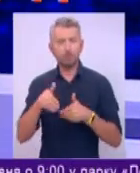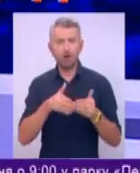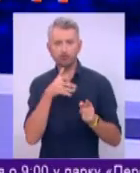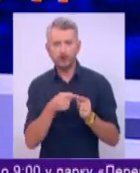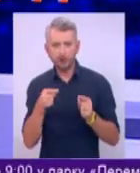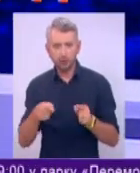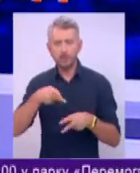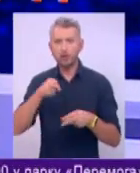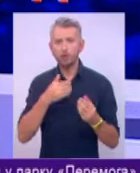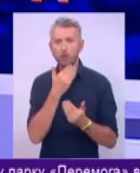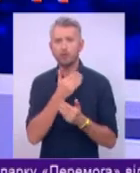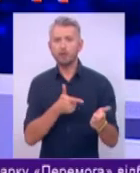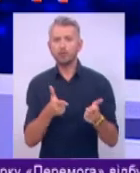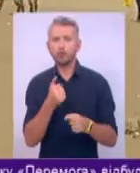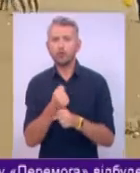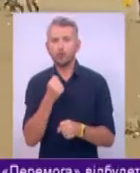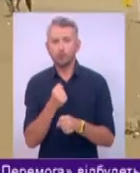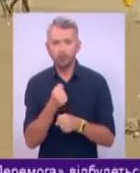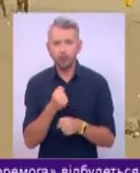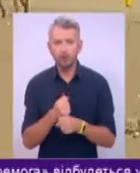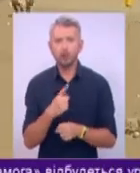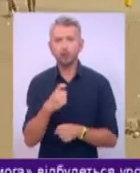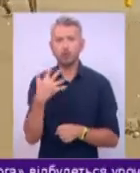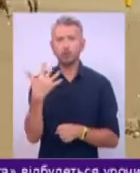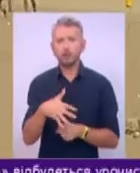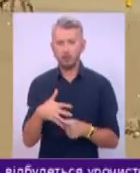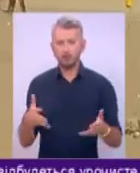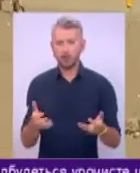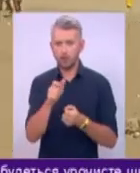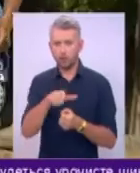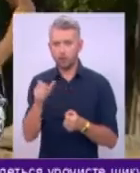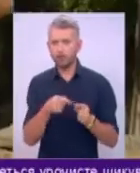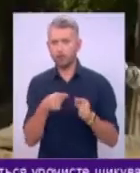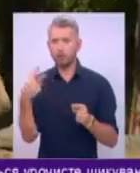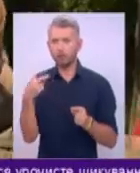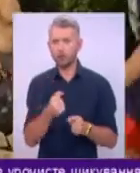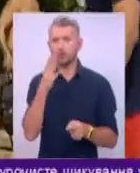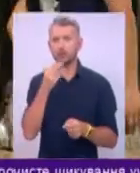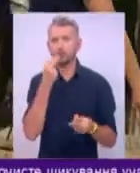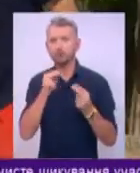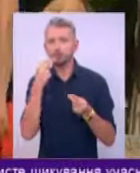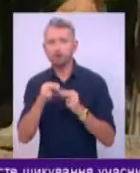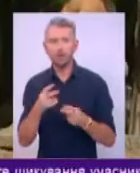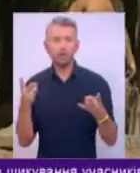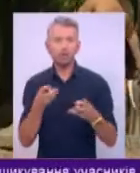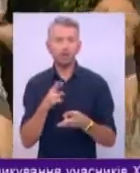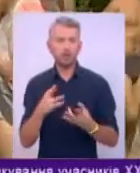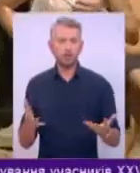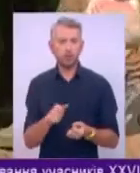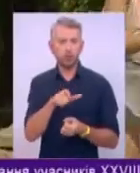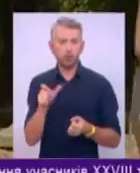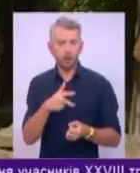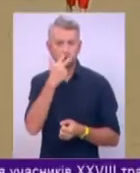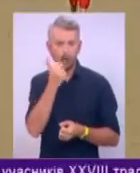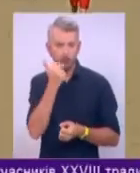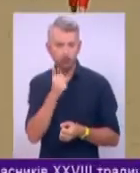сезон, завершуються останні підготовчі роботи. 150 рятувальників протягом 2 тижнів удосконалюватимуть необхідні для порятунку людей навички.